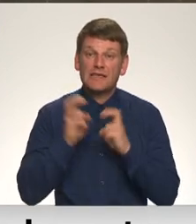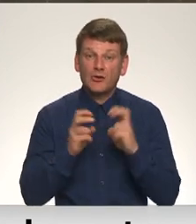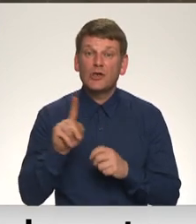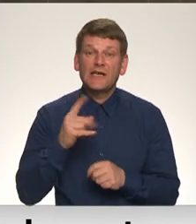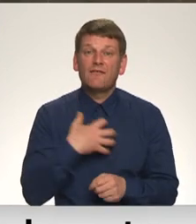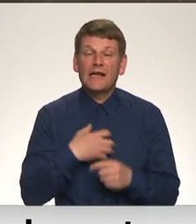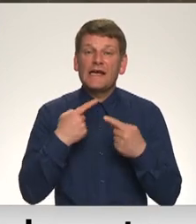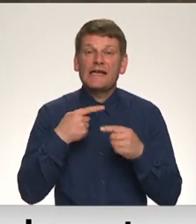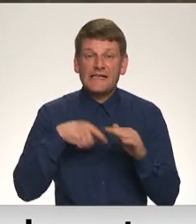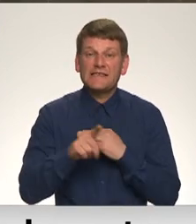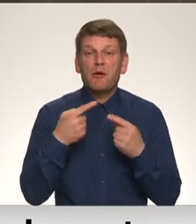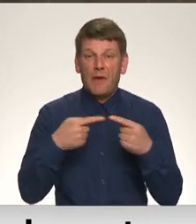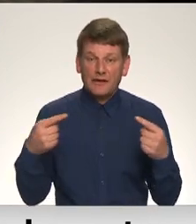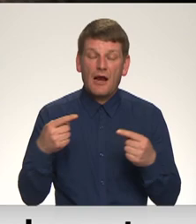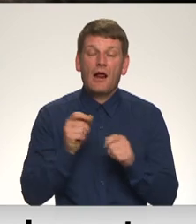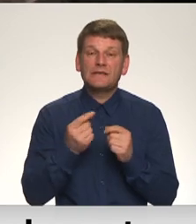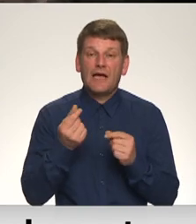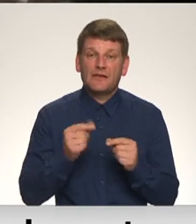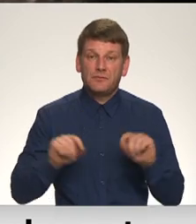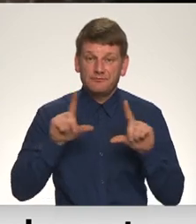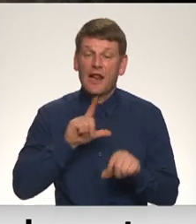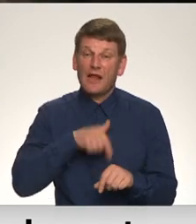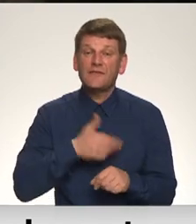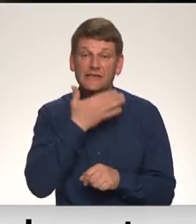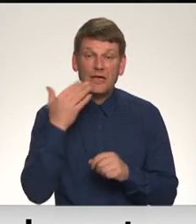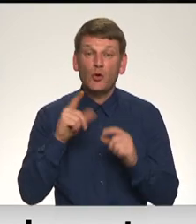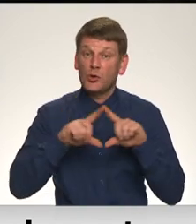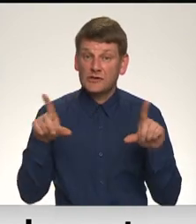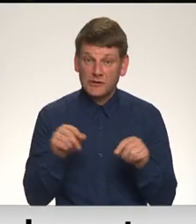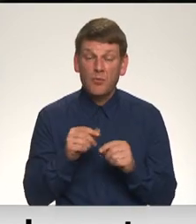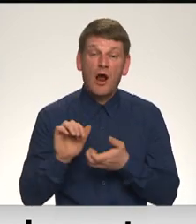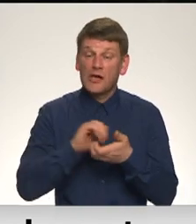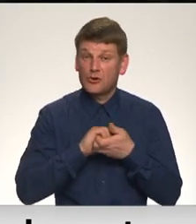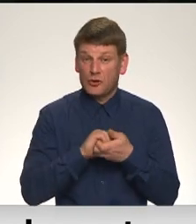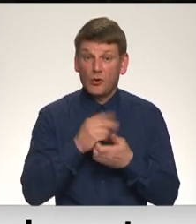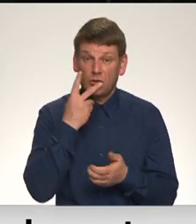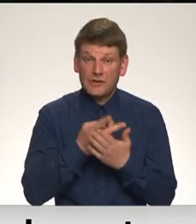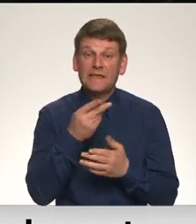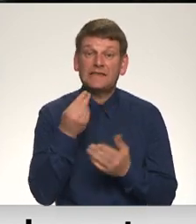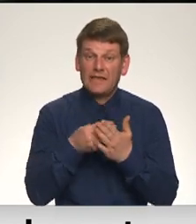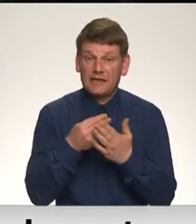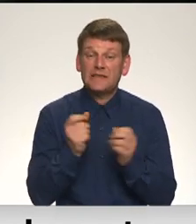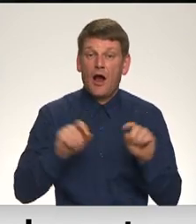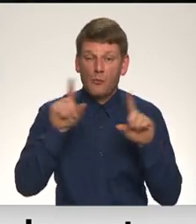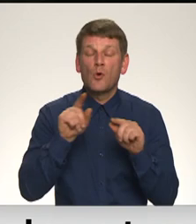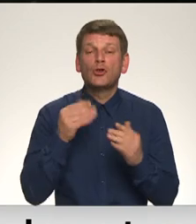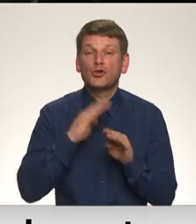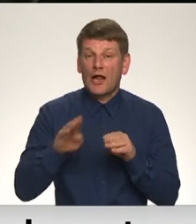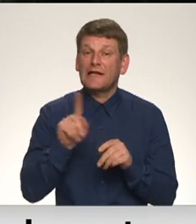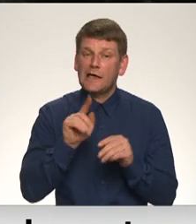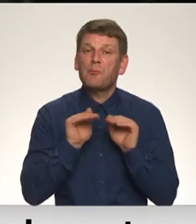vajadzīgā izejmateriāla cenas pieaugums. Latvijas siltuma uzņēmuma asociācija uzskata, ka cenas kāpumam šķeldai ir pamats.